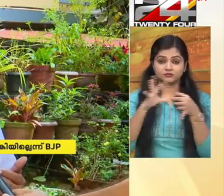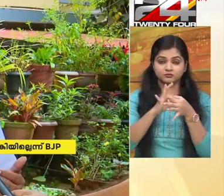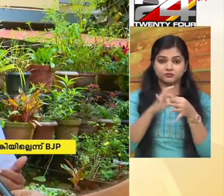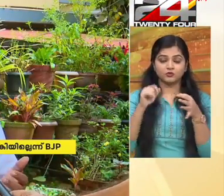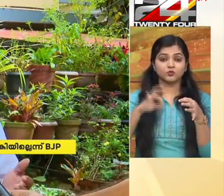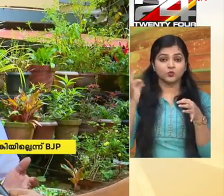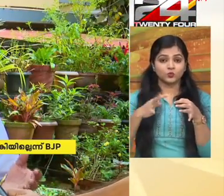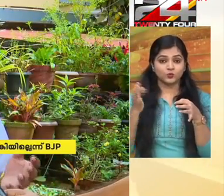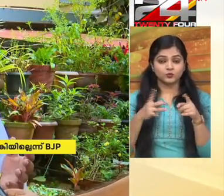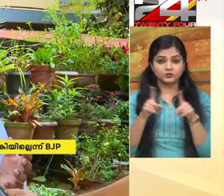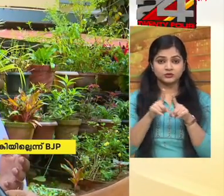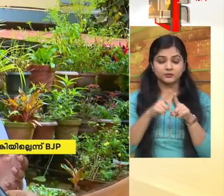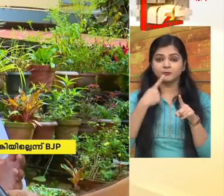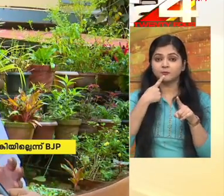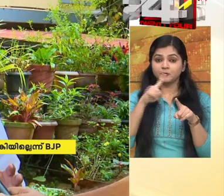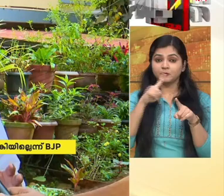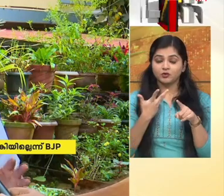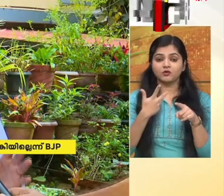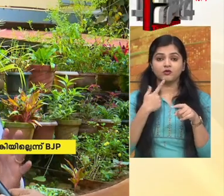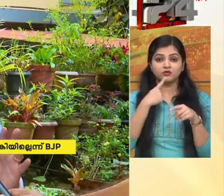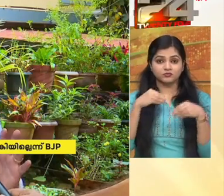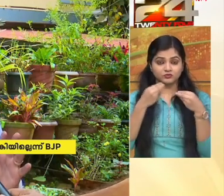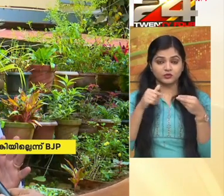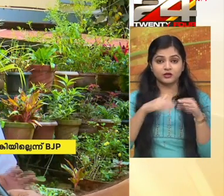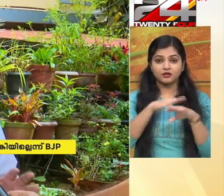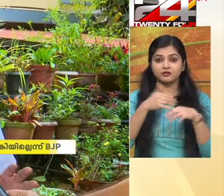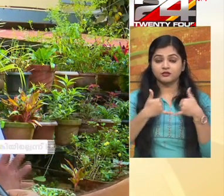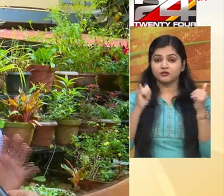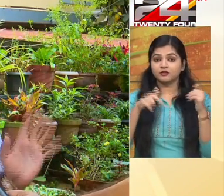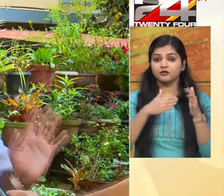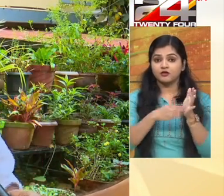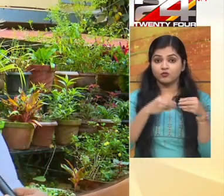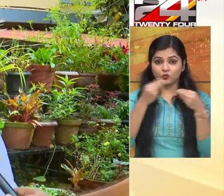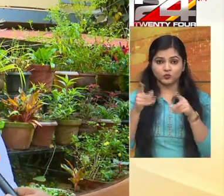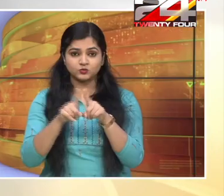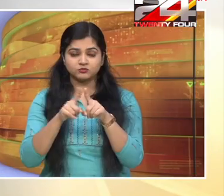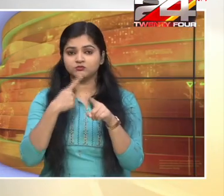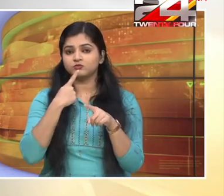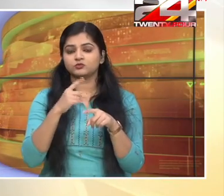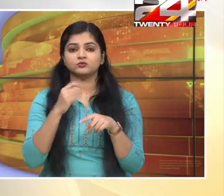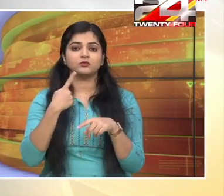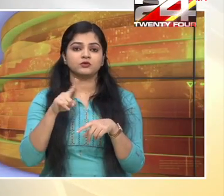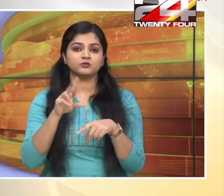എന്തെങ്കിലും പുതുതായിട്ട് അനുമതിയോ അനുവാദമോ ഇന്ത്യൻ റെയിൽവേ നൽകി എന്നുള്ളത് ശരിയല്ല.